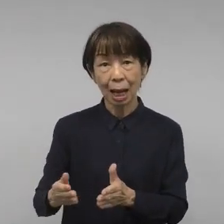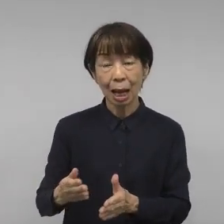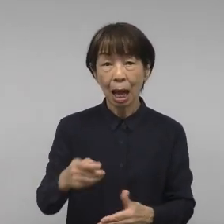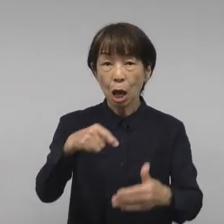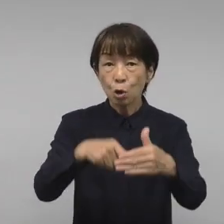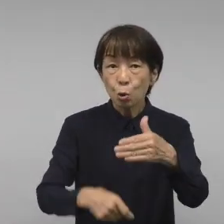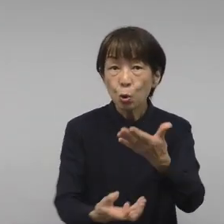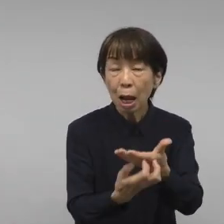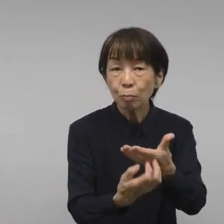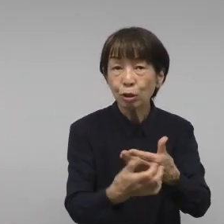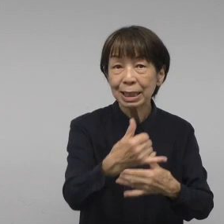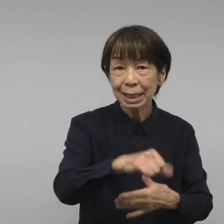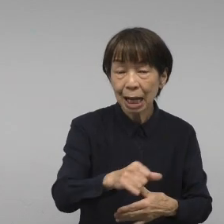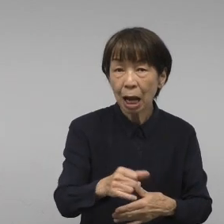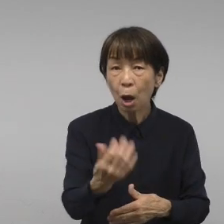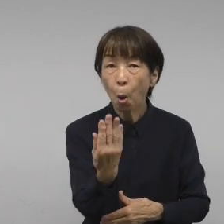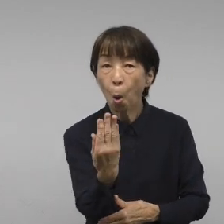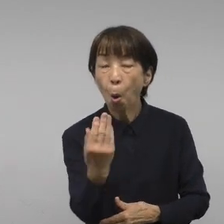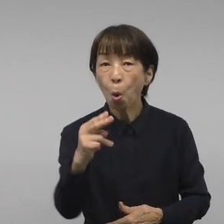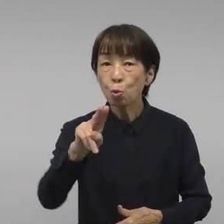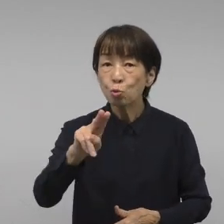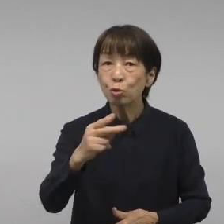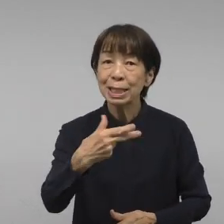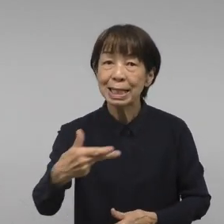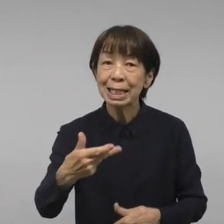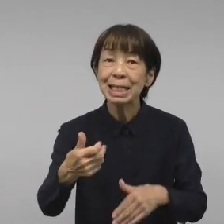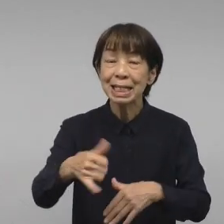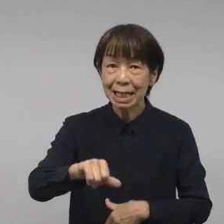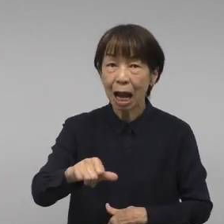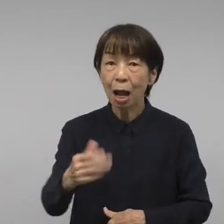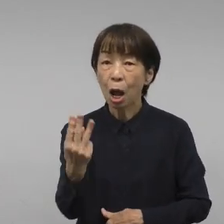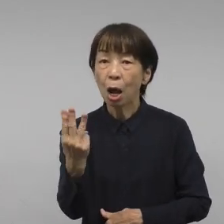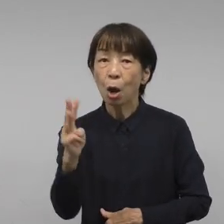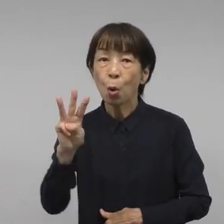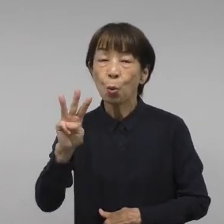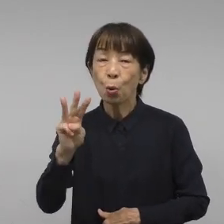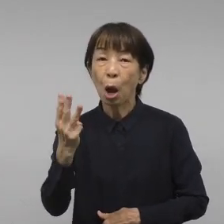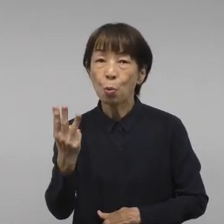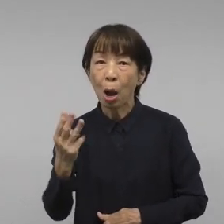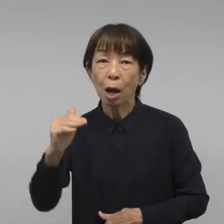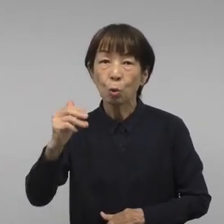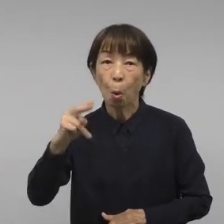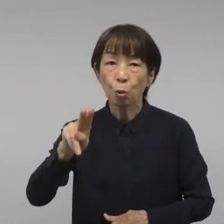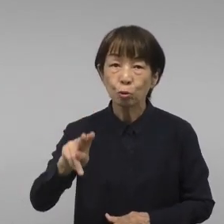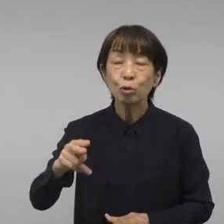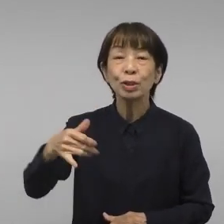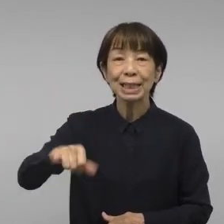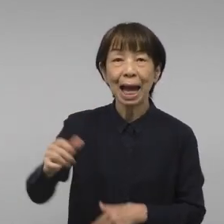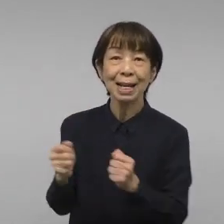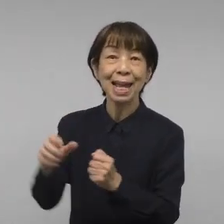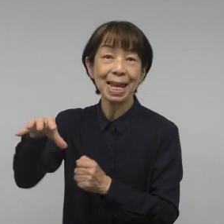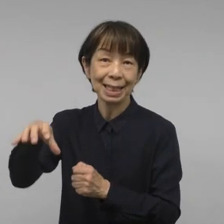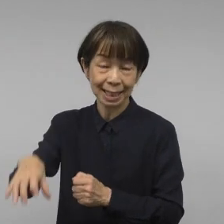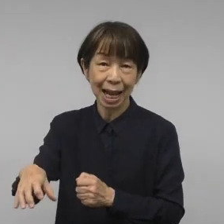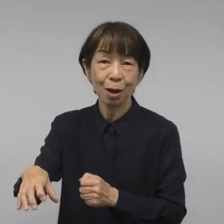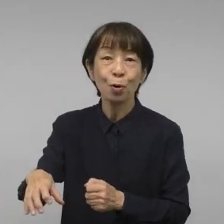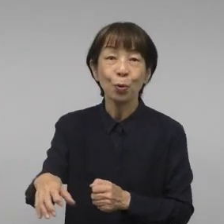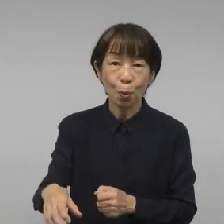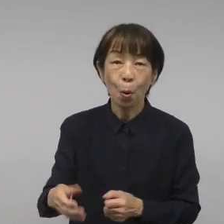蒸し茶、ほうじ茶、和紅茶、また冷茶も用意をいたしまして、味わっていただいたというふうなことであります